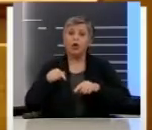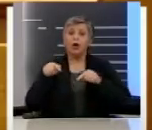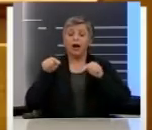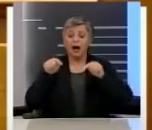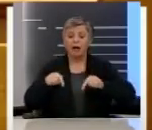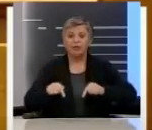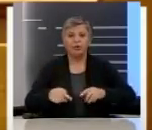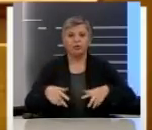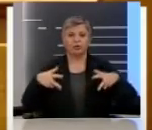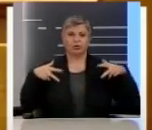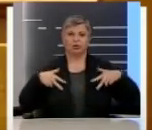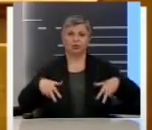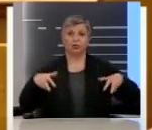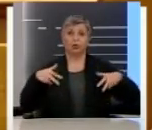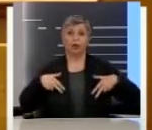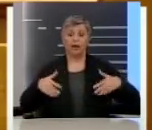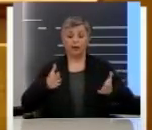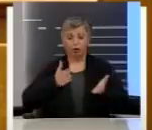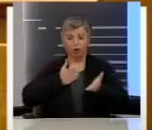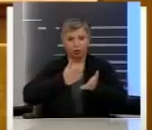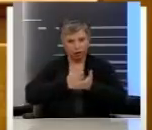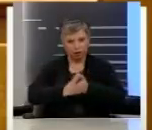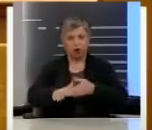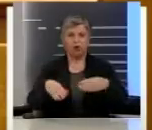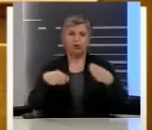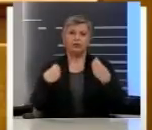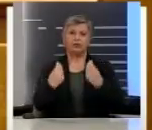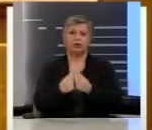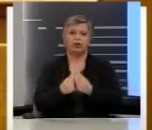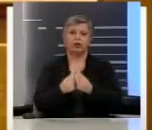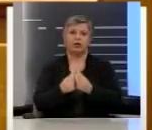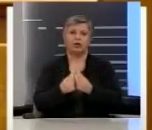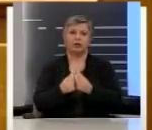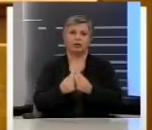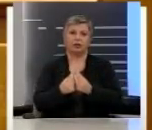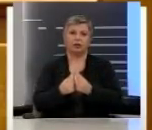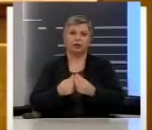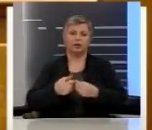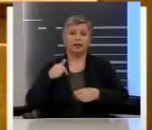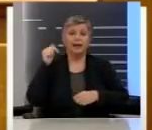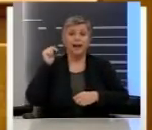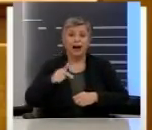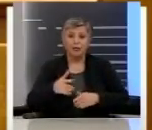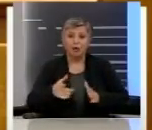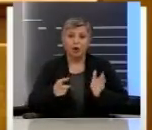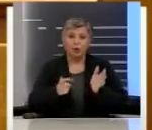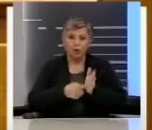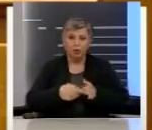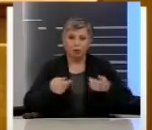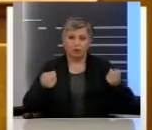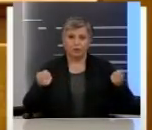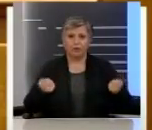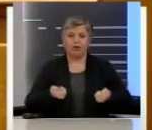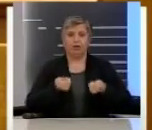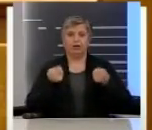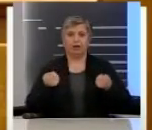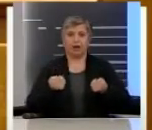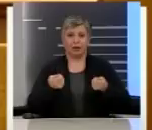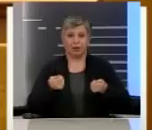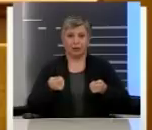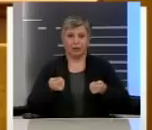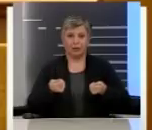δικαίου. Όπως επίσης θα έλεγα ότι επιτάσσει και το γράμμα και το πνεύμα